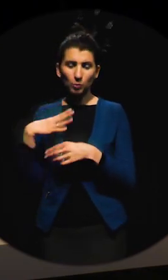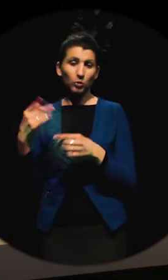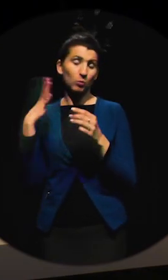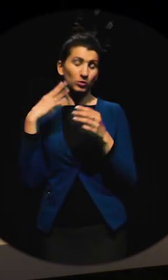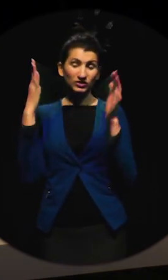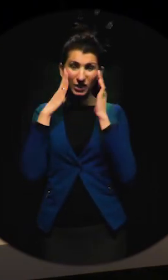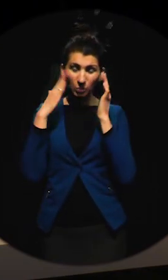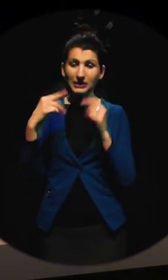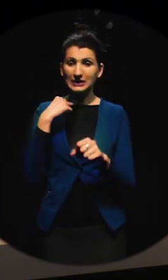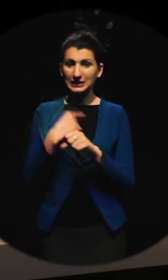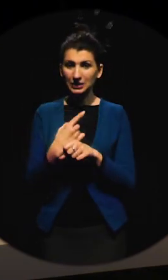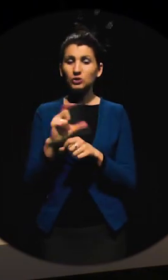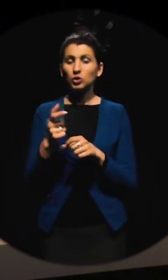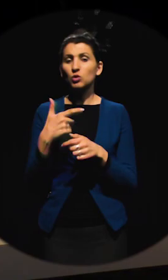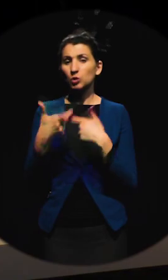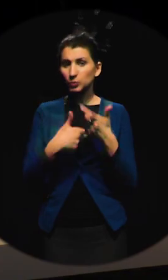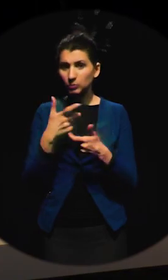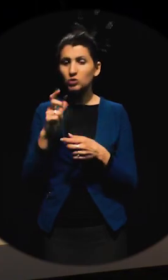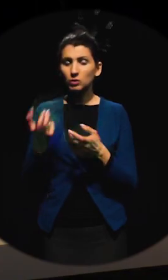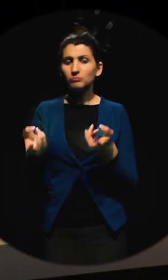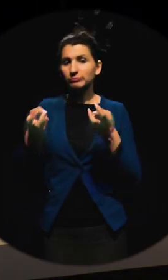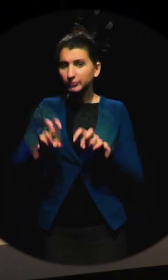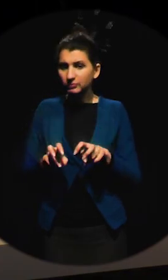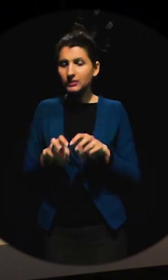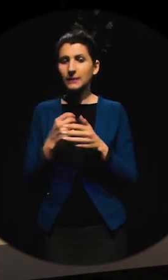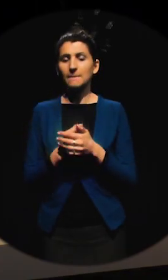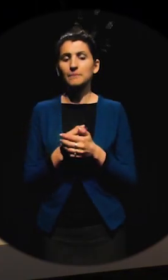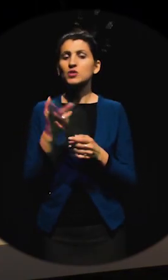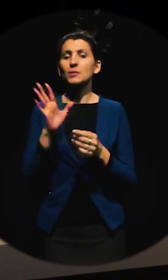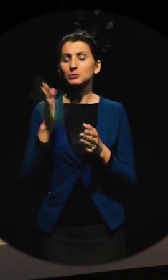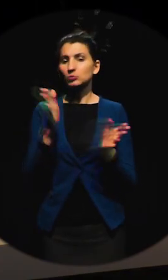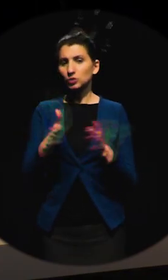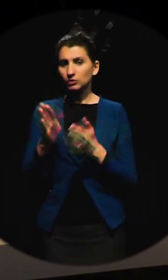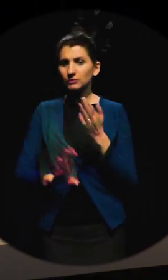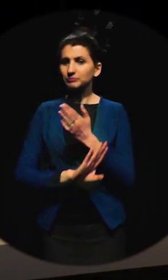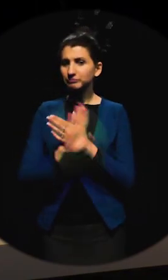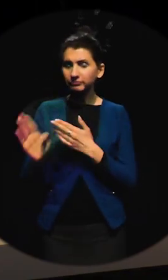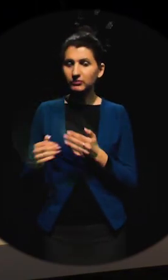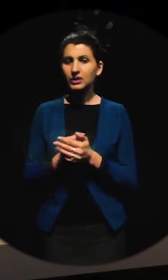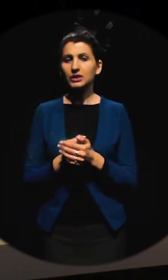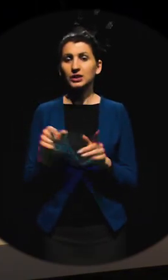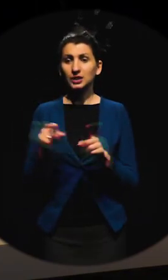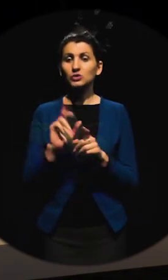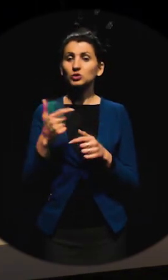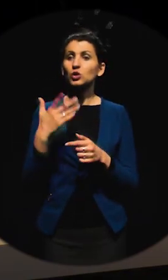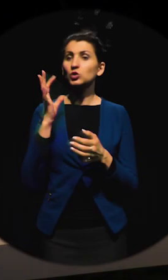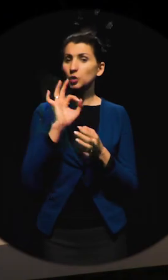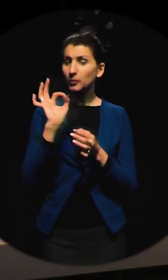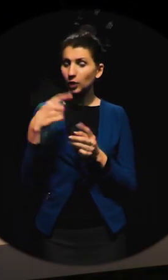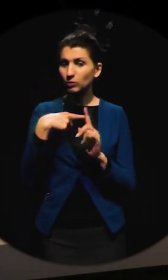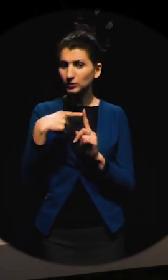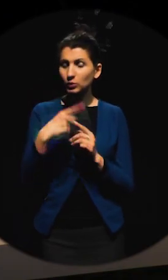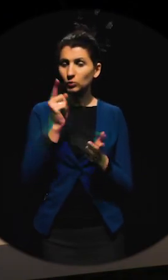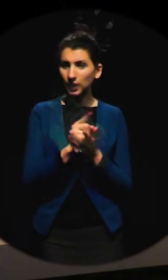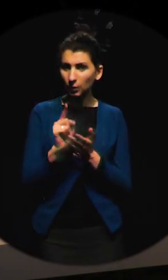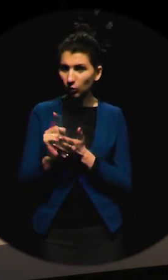świadoma decyzja, z bardzo świadomym też przyjęciem tego wszystkiego, co się dobrego wydarzyło, ale też tego wszystkiego, o